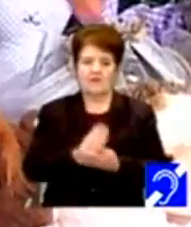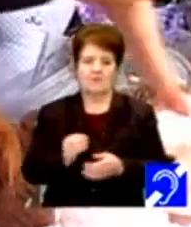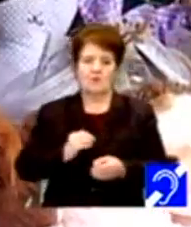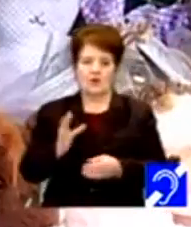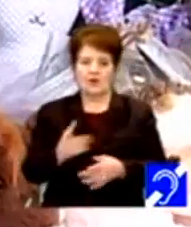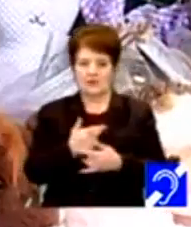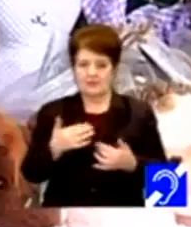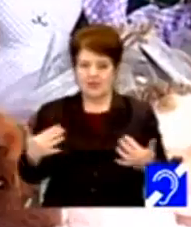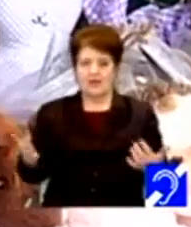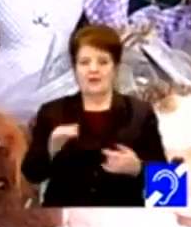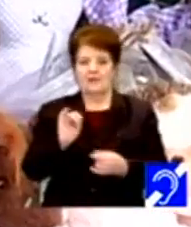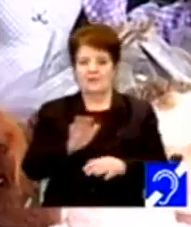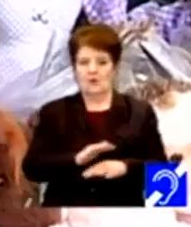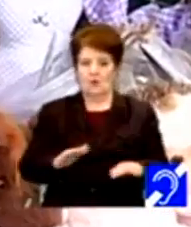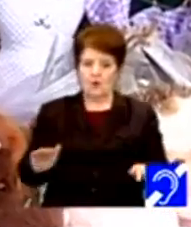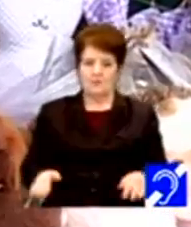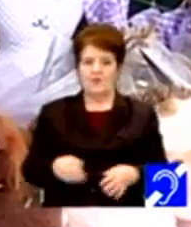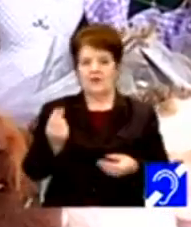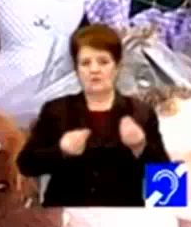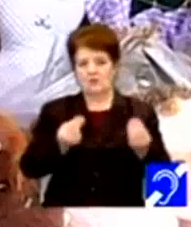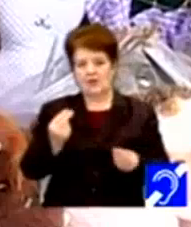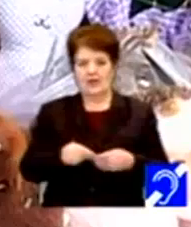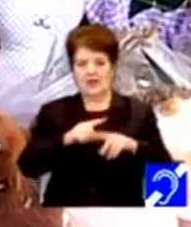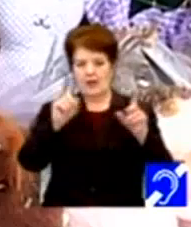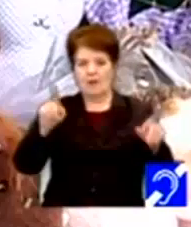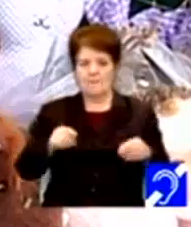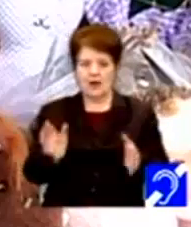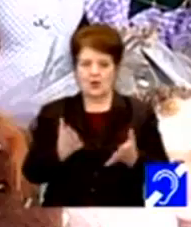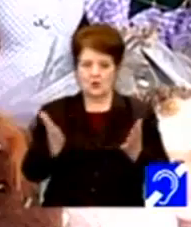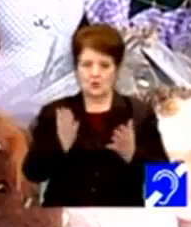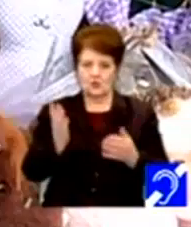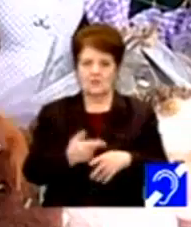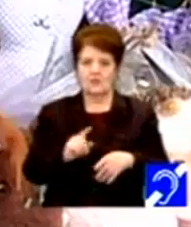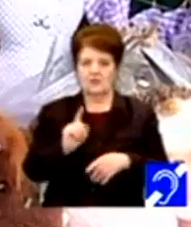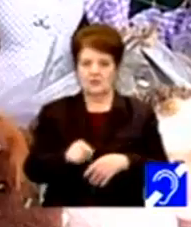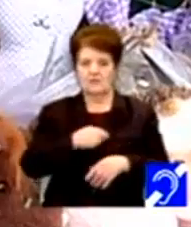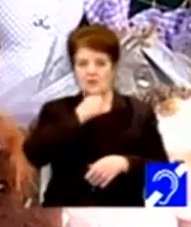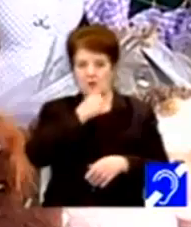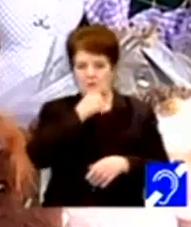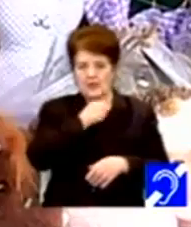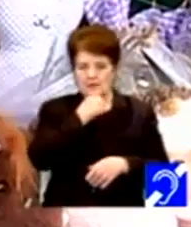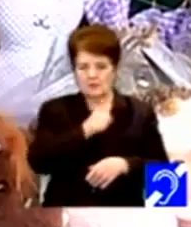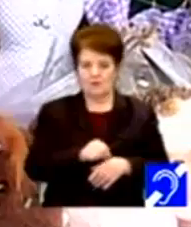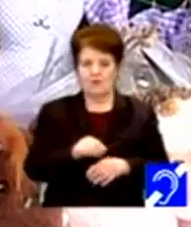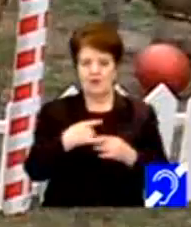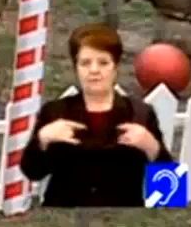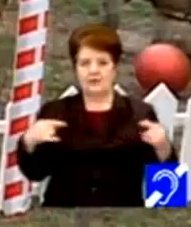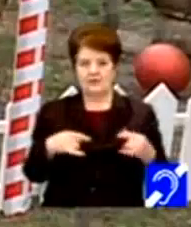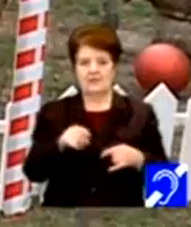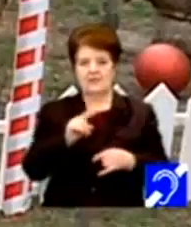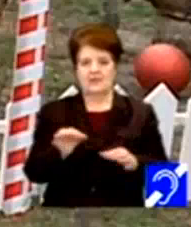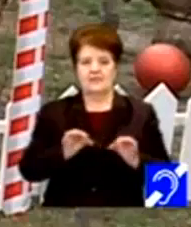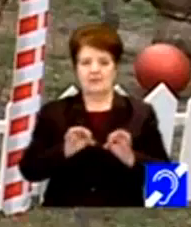atât pentru copii, care sunt din jucăriile, pernuțe, handmade, cât și pentru maturi, pentru decorarea mesei de